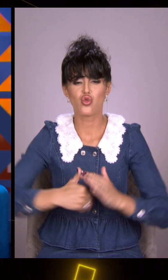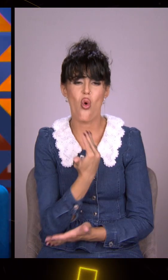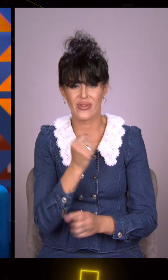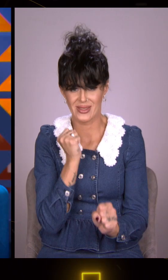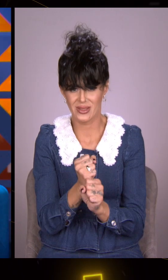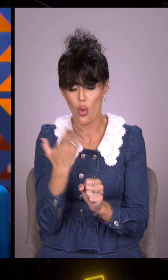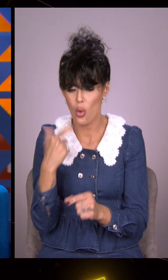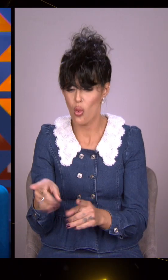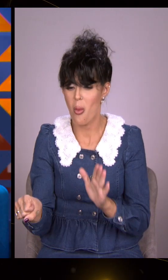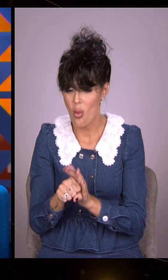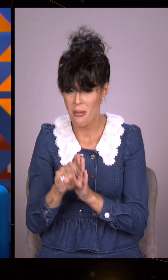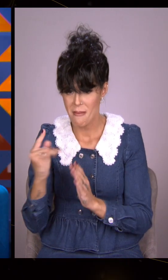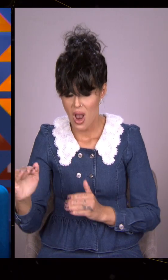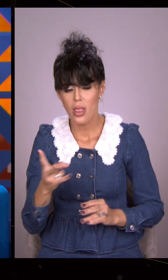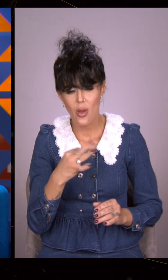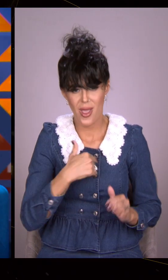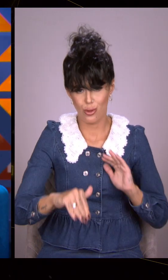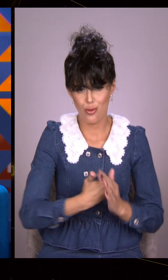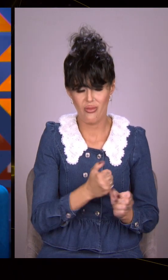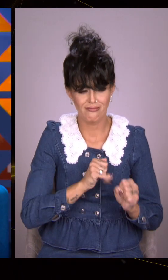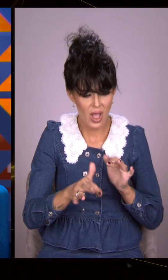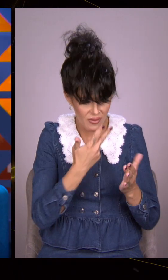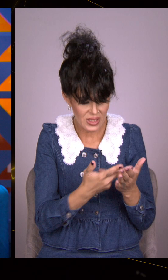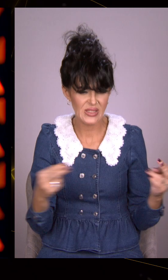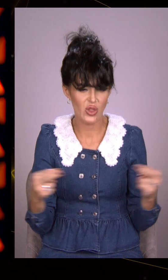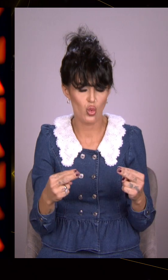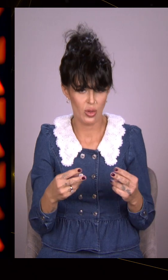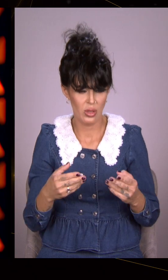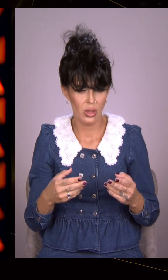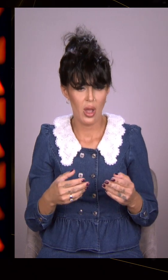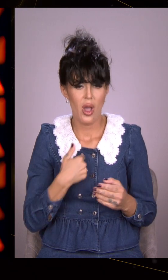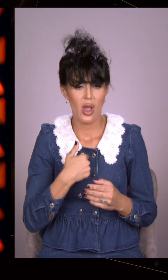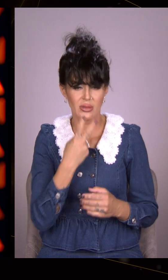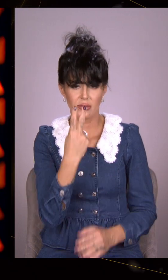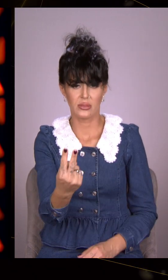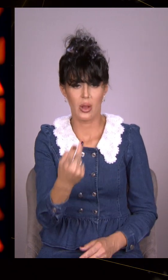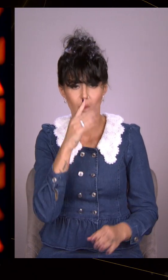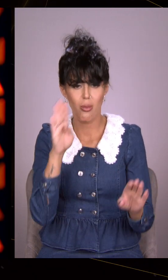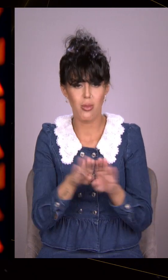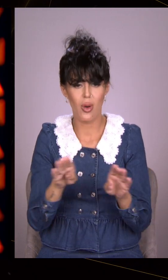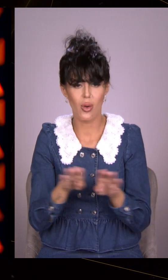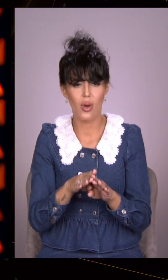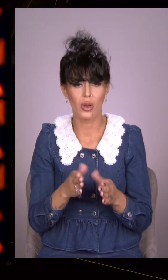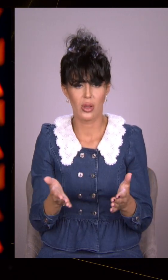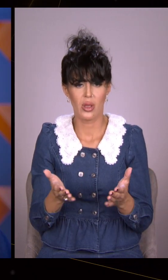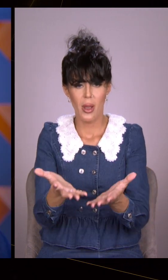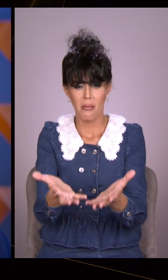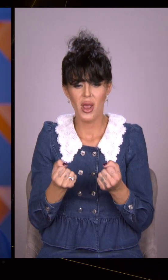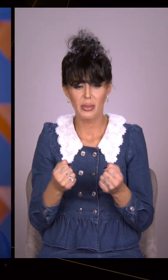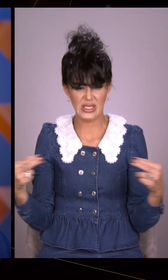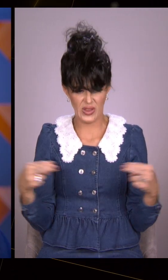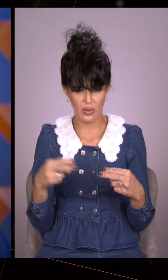Я не можу собі уявити, що ви переживали, коли повторно отримували свідоцтво про народження